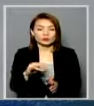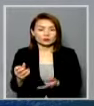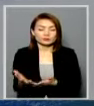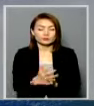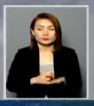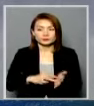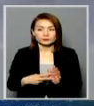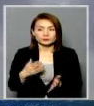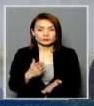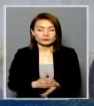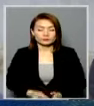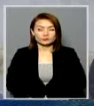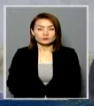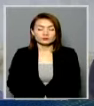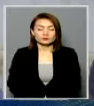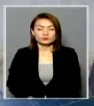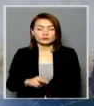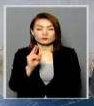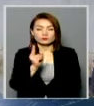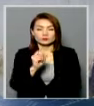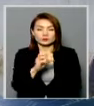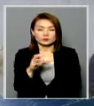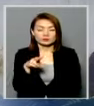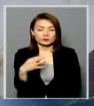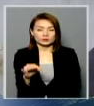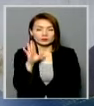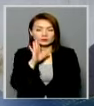аламыз деп жоспарлауда. Жайық Каспий бассейн